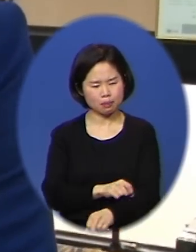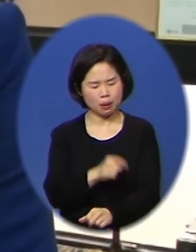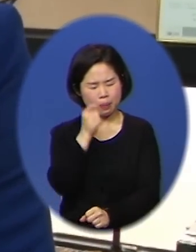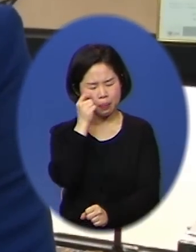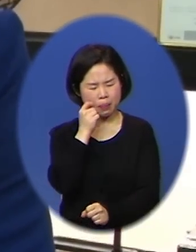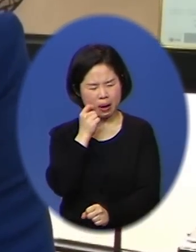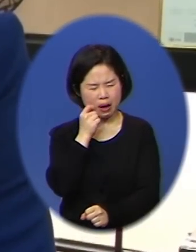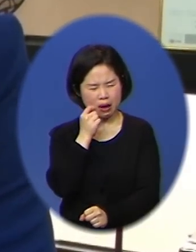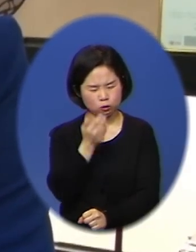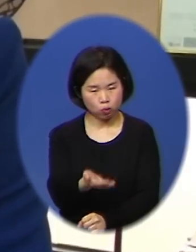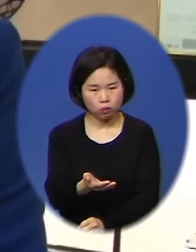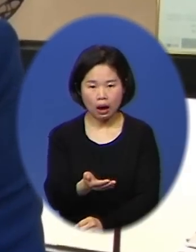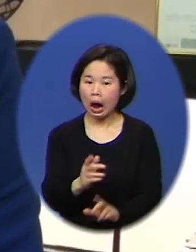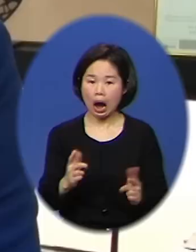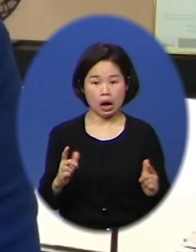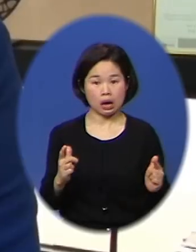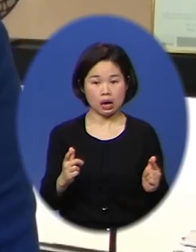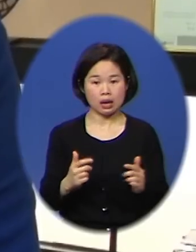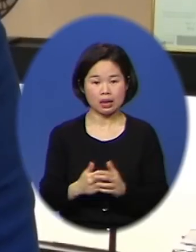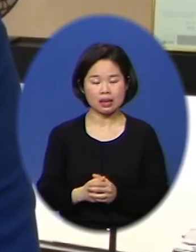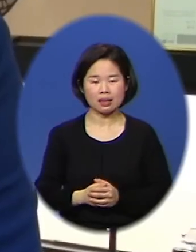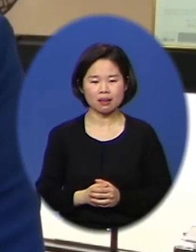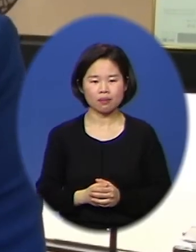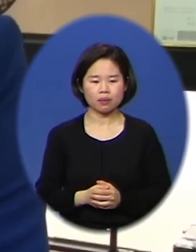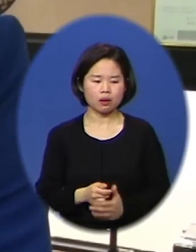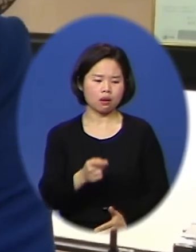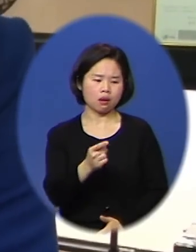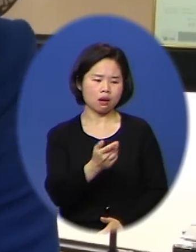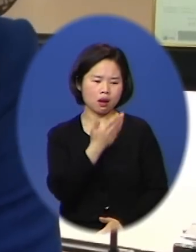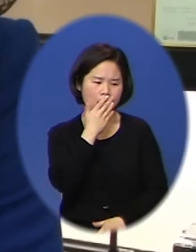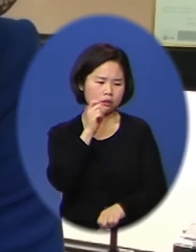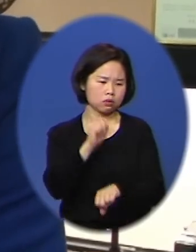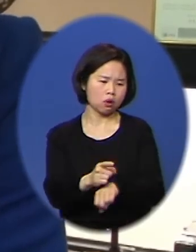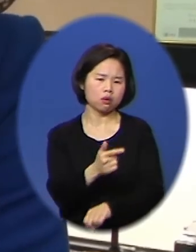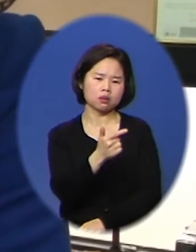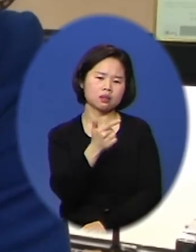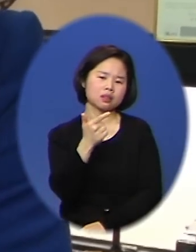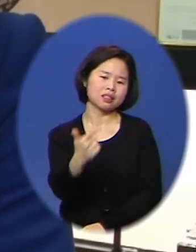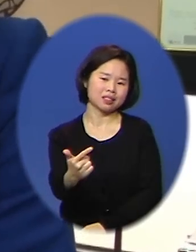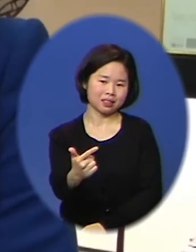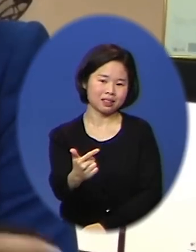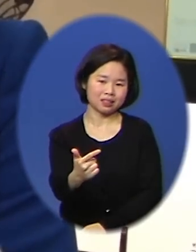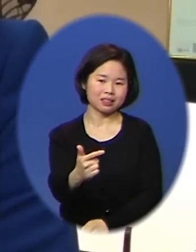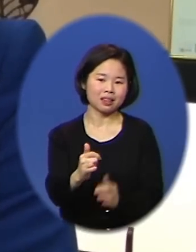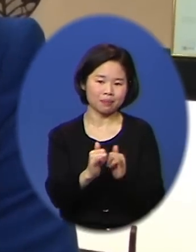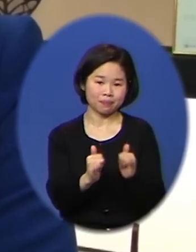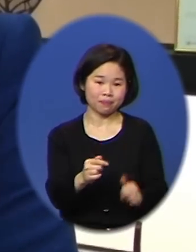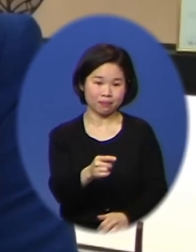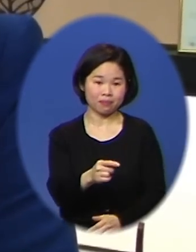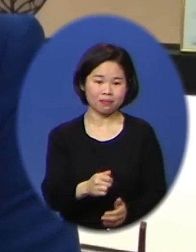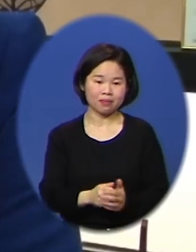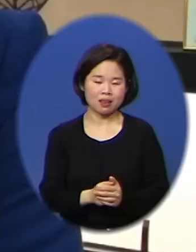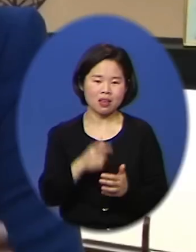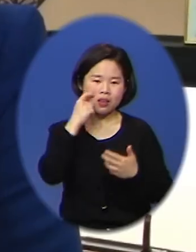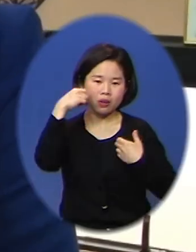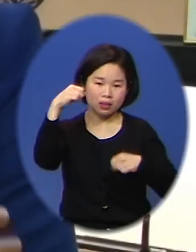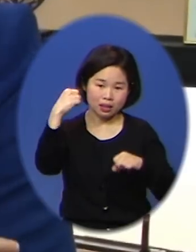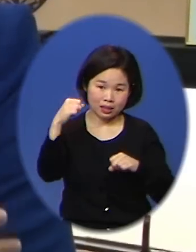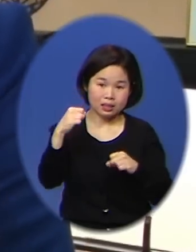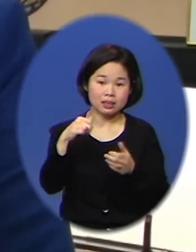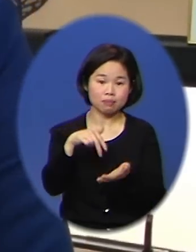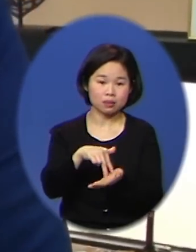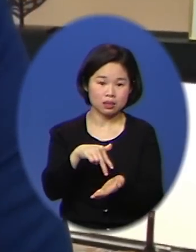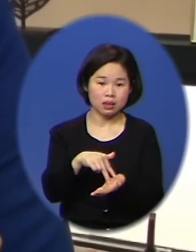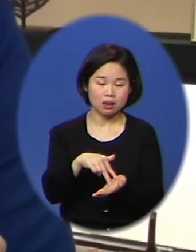뭐 장애인이니까 이게 아니라 무한한 가능성을 가지고 있는 민희예요. 그러니까 엔터테이너로서